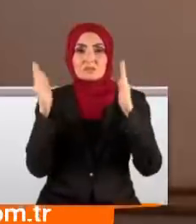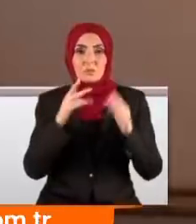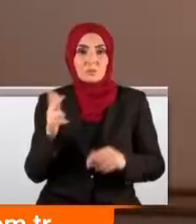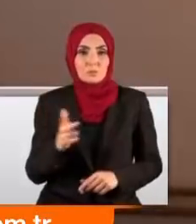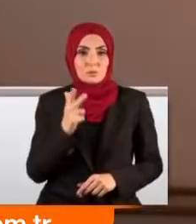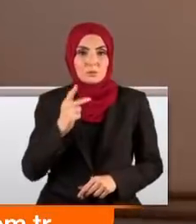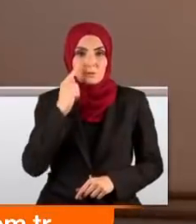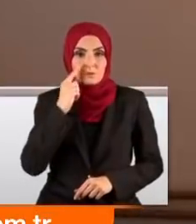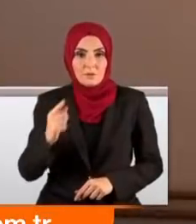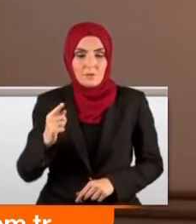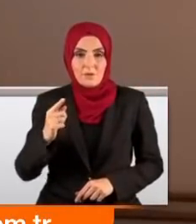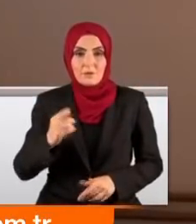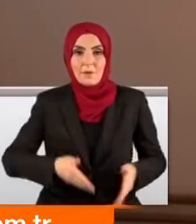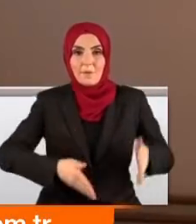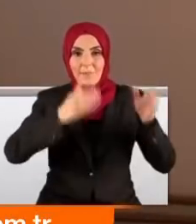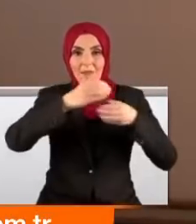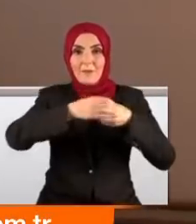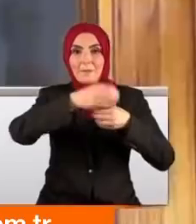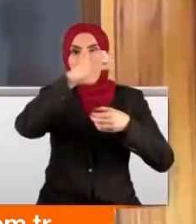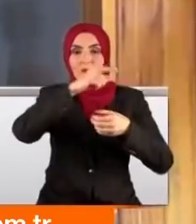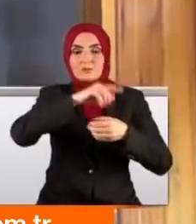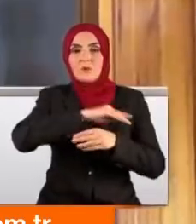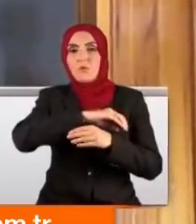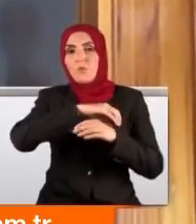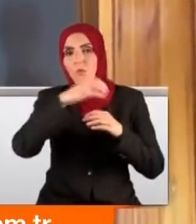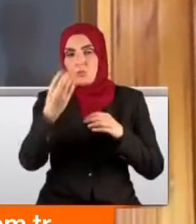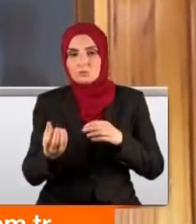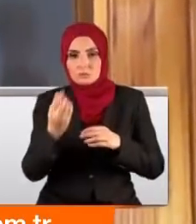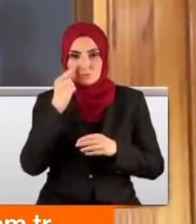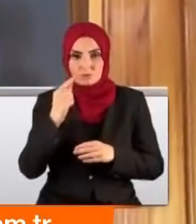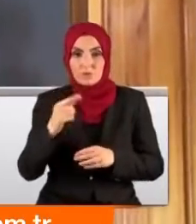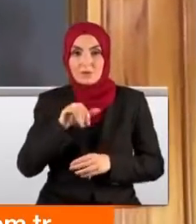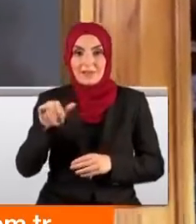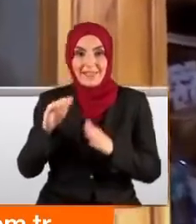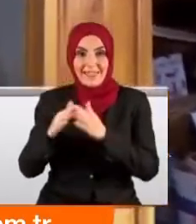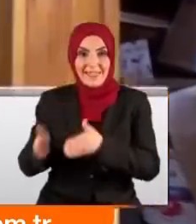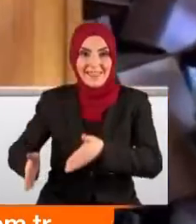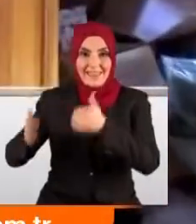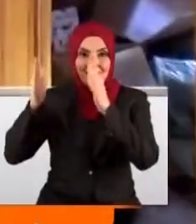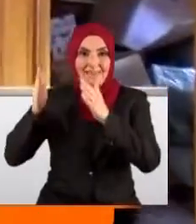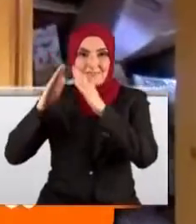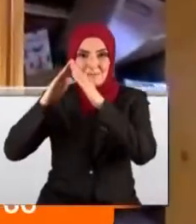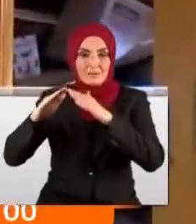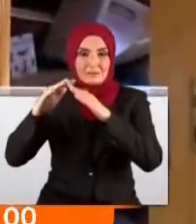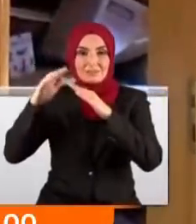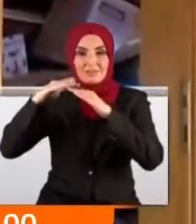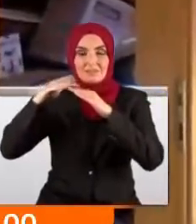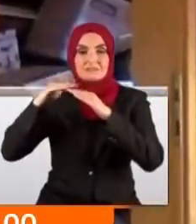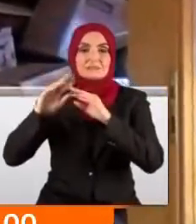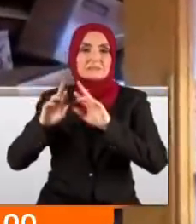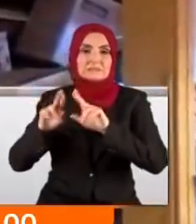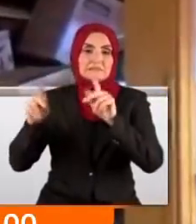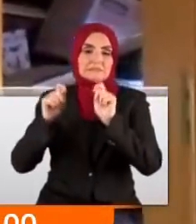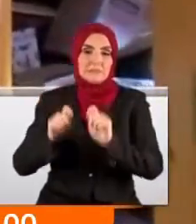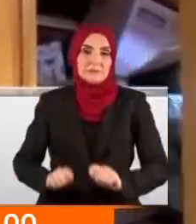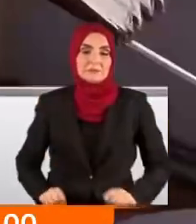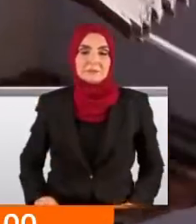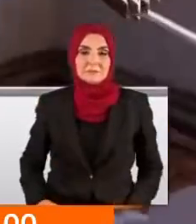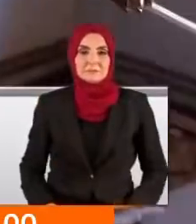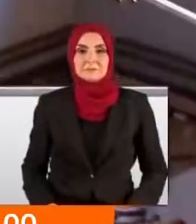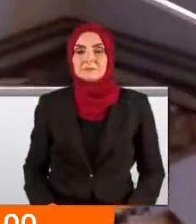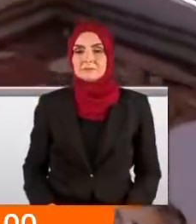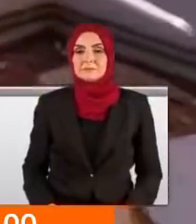kopan bacak karşısındaki evin duvarını yıktı. Salona geldim. Salona geldiğimde bu manzarayı gördüm. Zaten eşimle birlikte şok olduk.